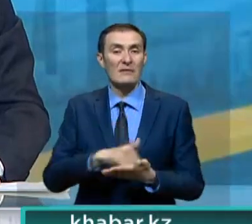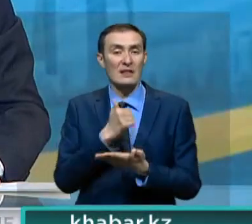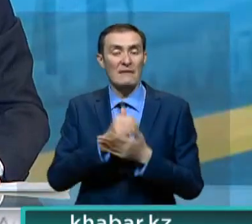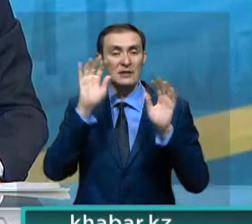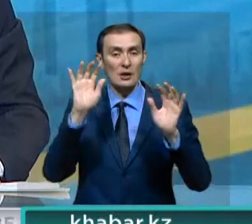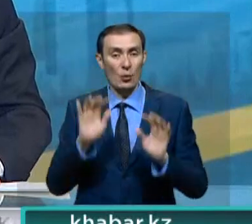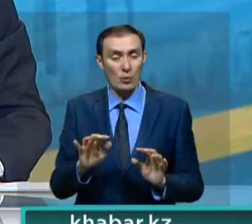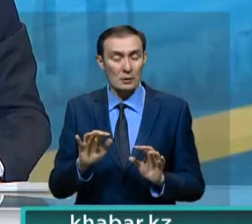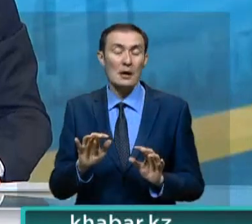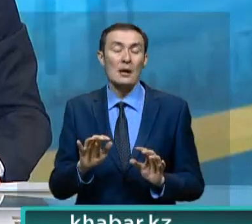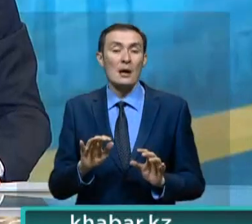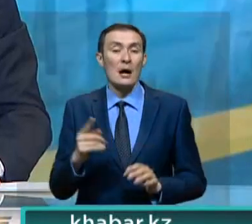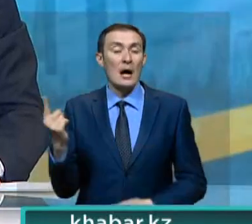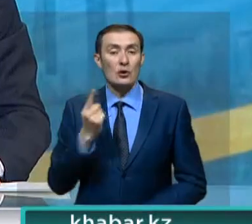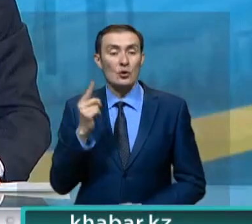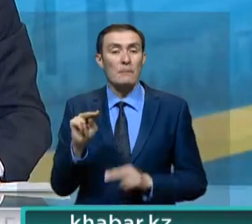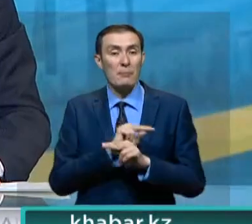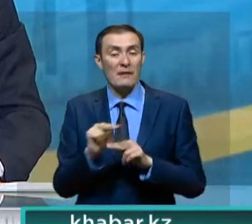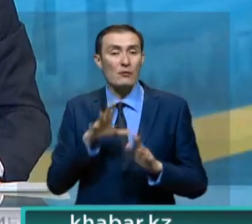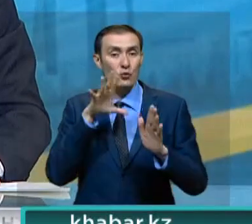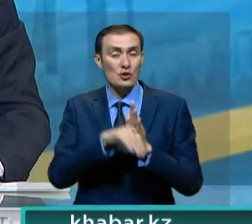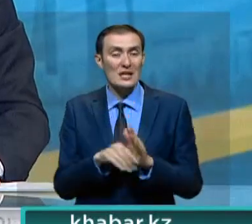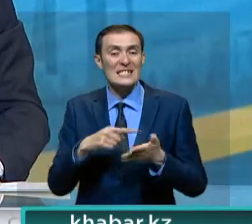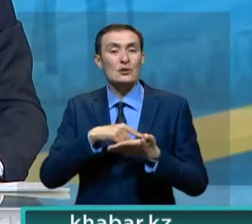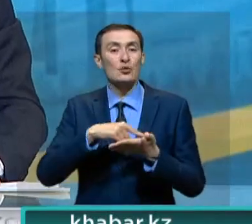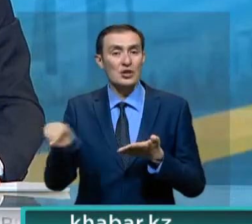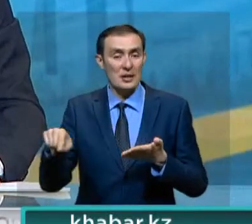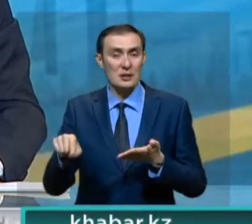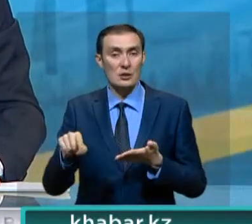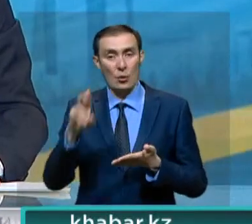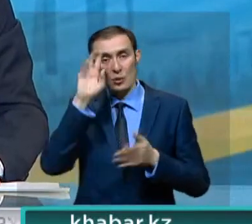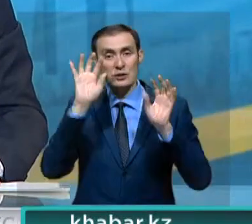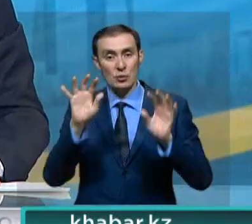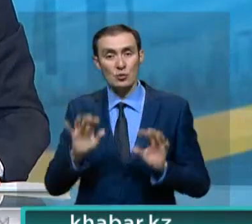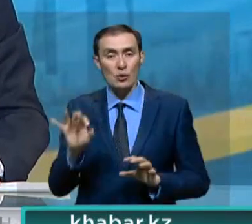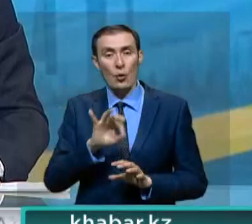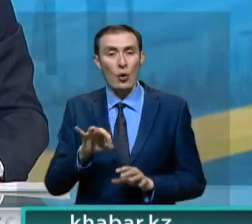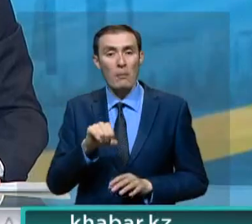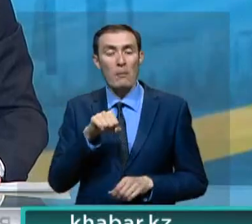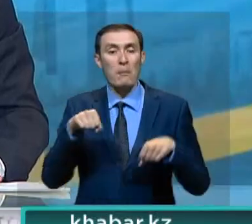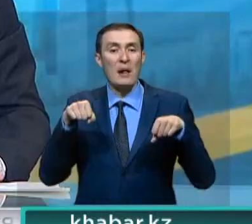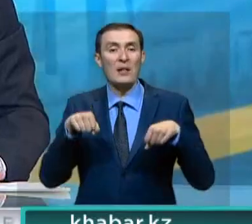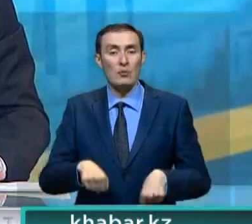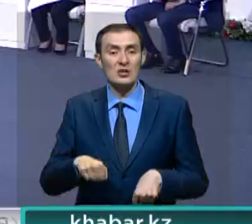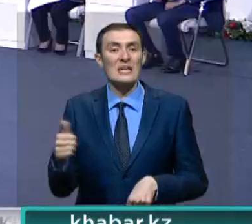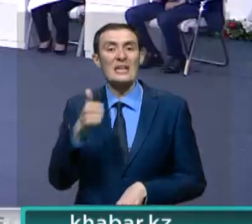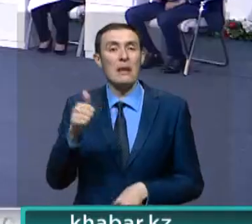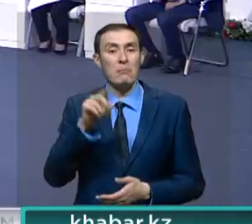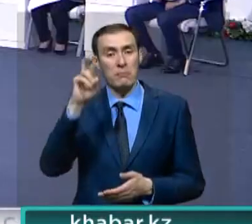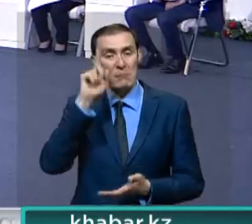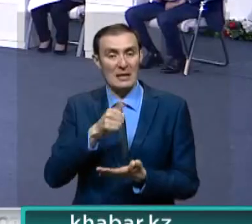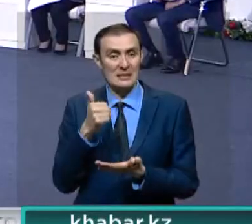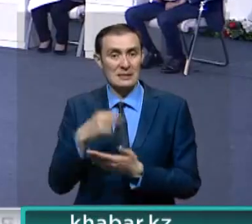закон страны. Одна из поправок предусматривает исключение из Конституции нормы о полномочиях Ельбасы. Вместе с